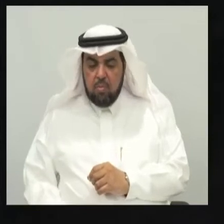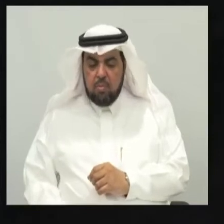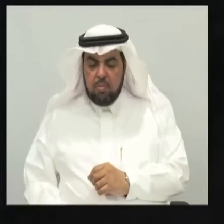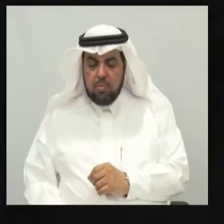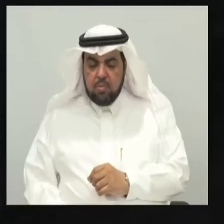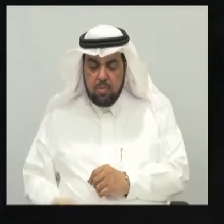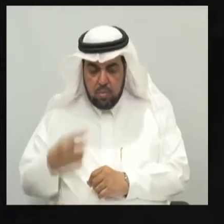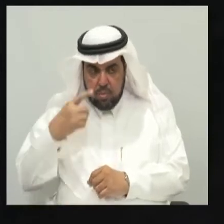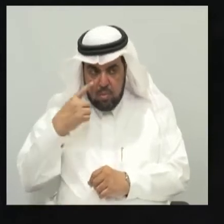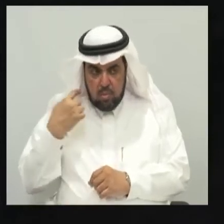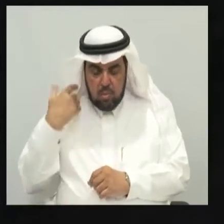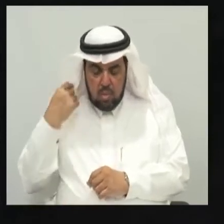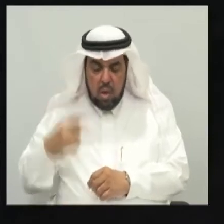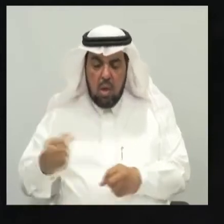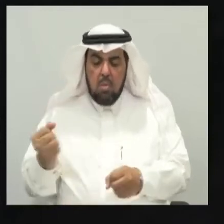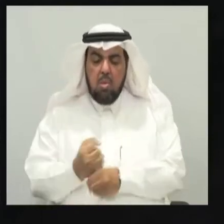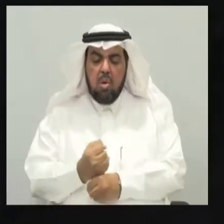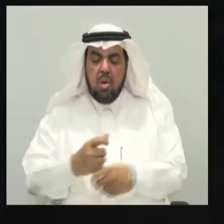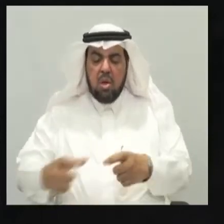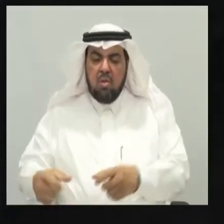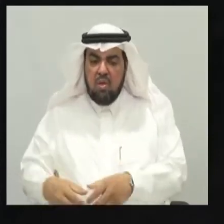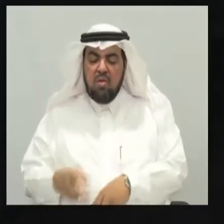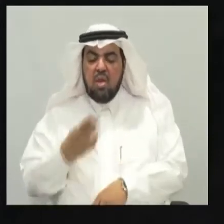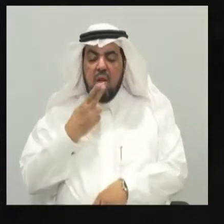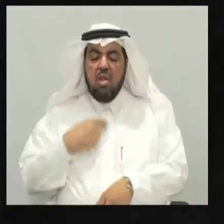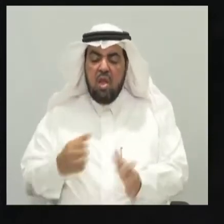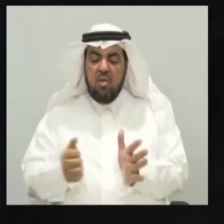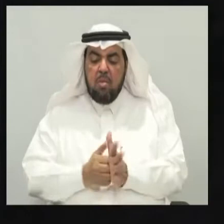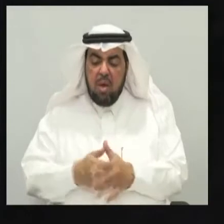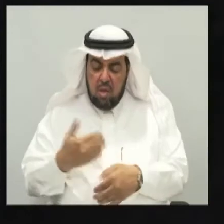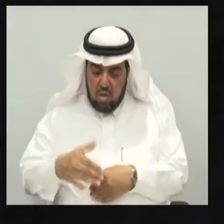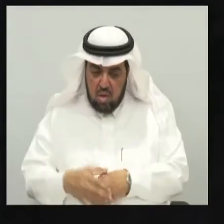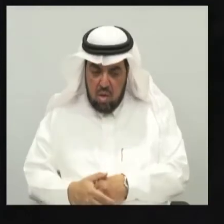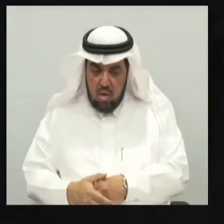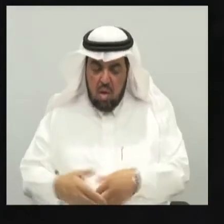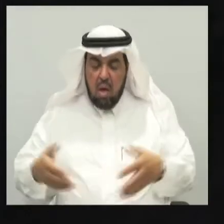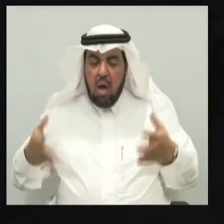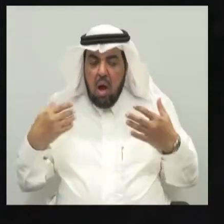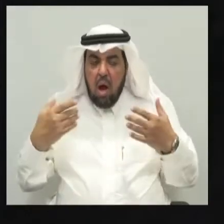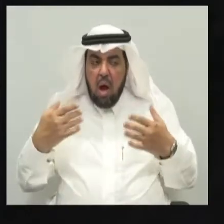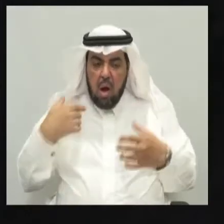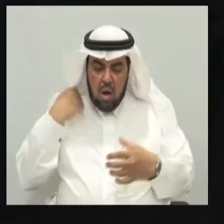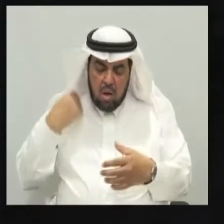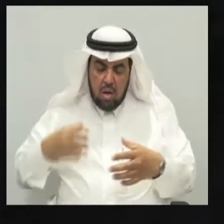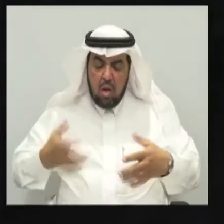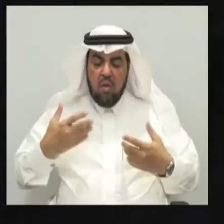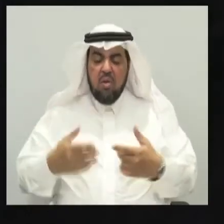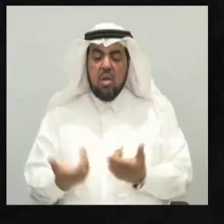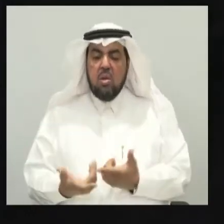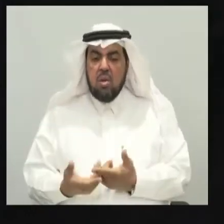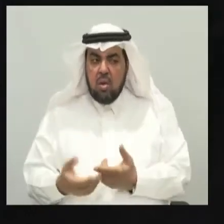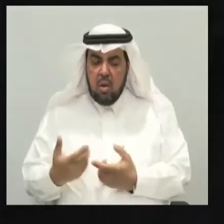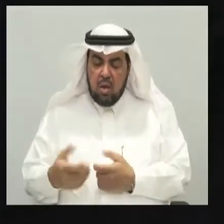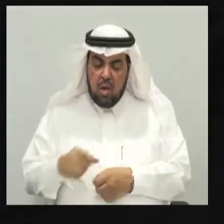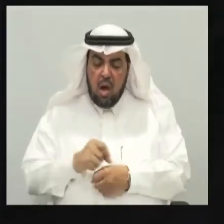في حياتنا. المواد التي نستخدمها في التنظيف أيضا من عناصر. الهواء، الهواء الذي نتنفسه، ما هو الهواء؟